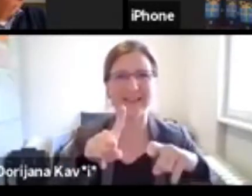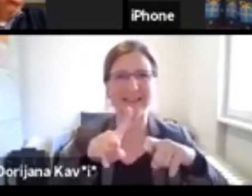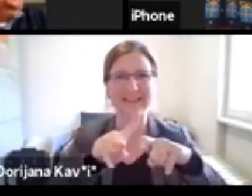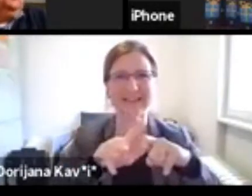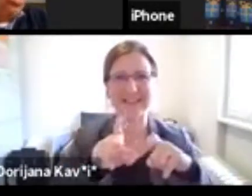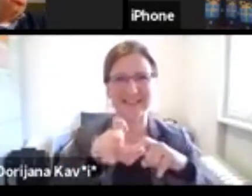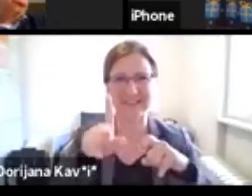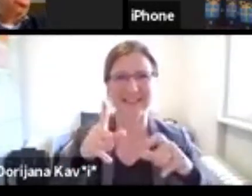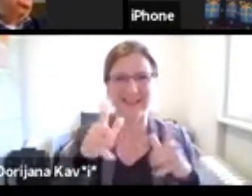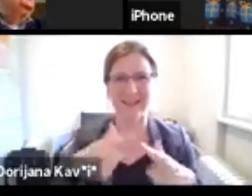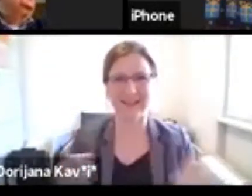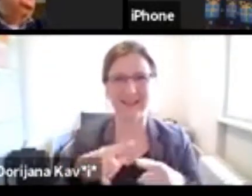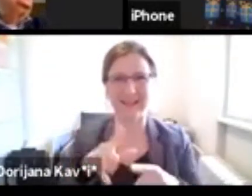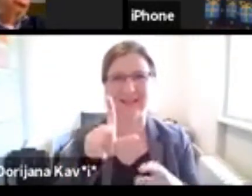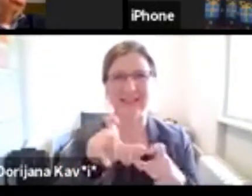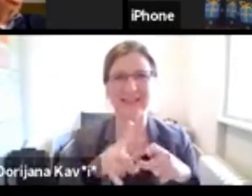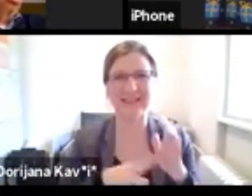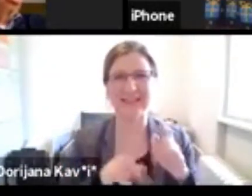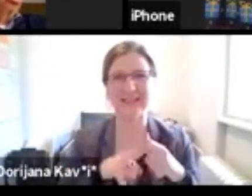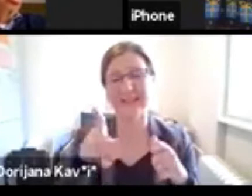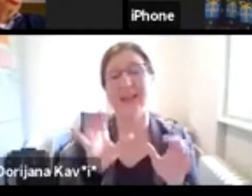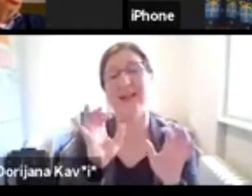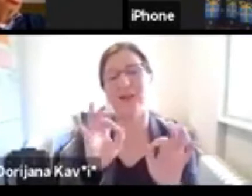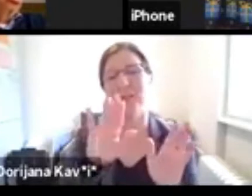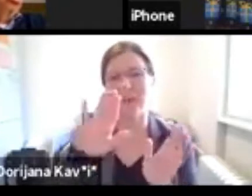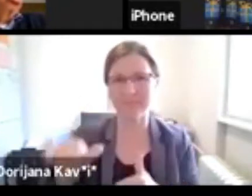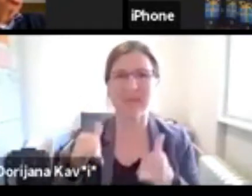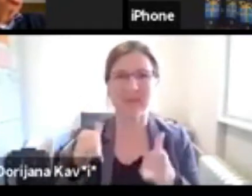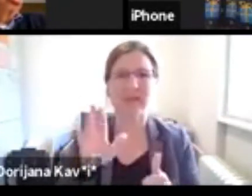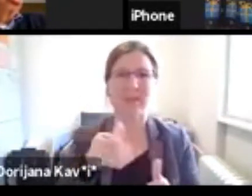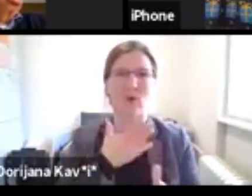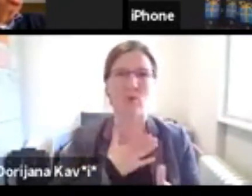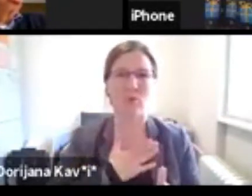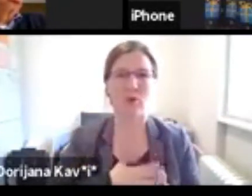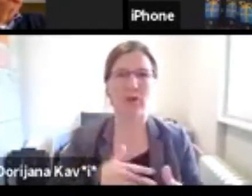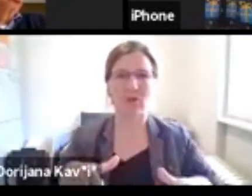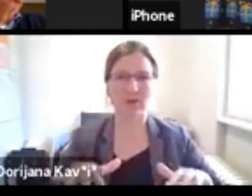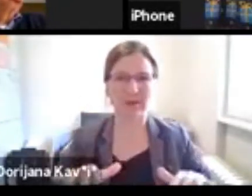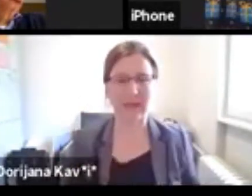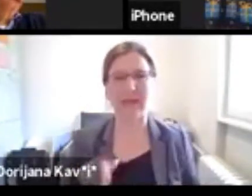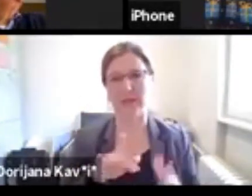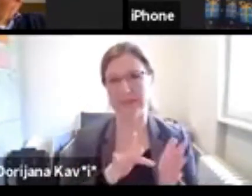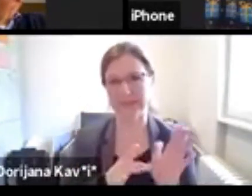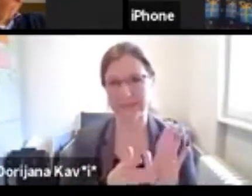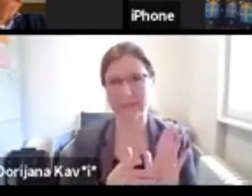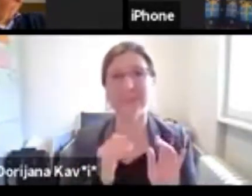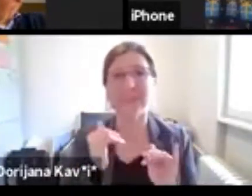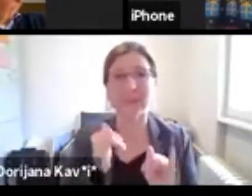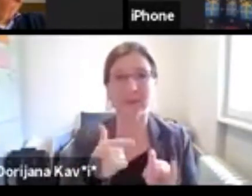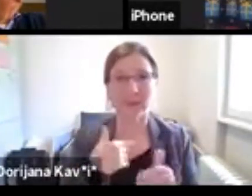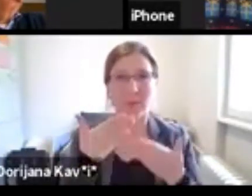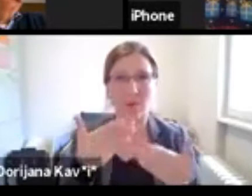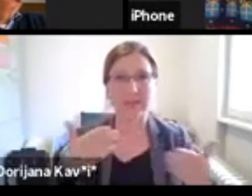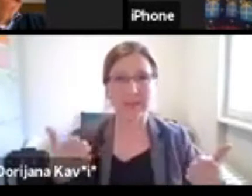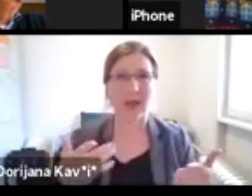ste se, eto, udobno u one fotelje i to je to. Pozdravljam vas sve preko ovog